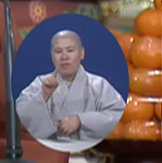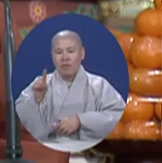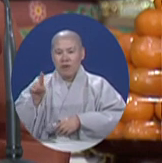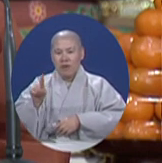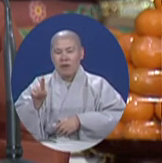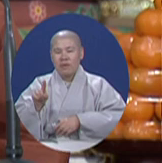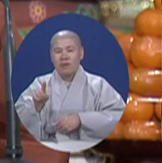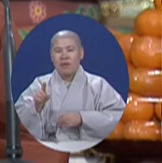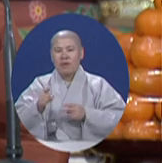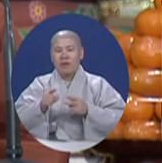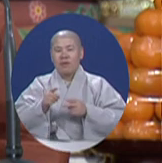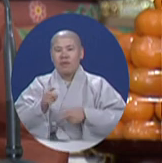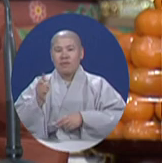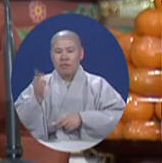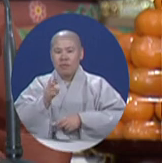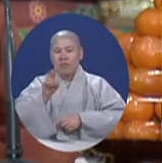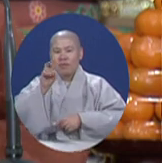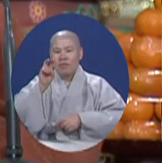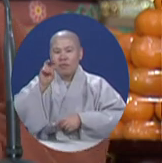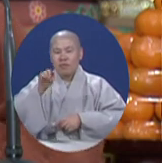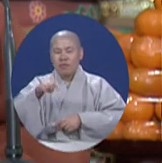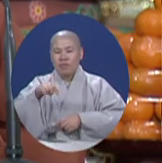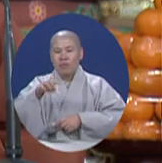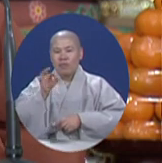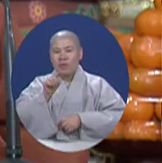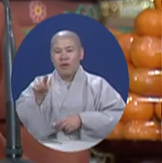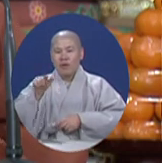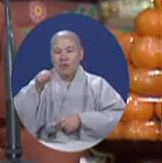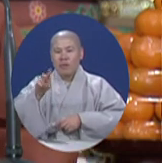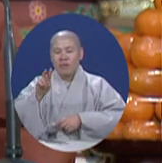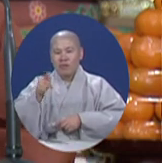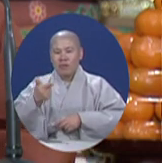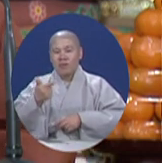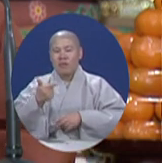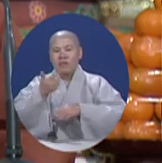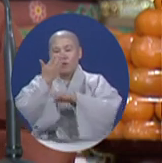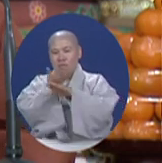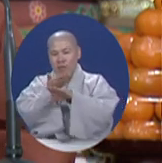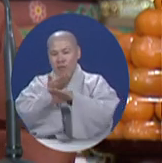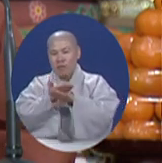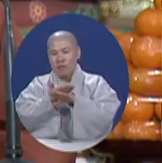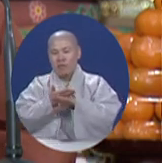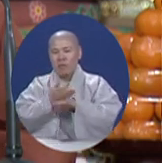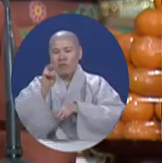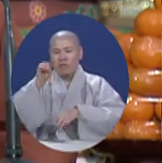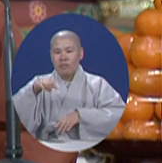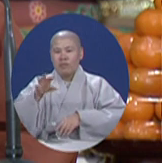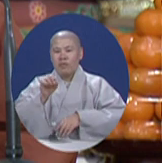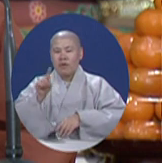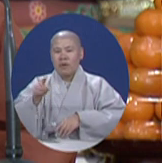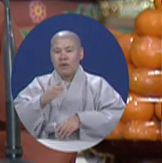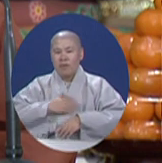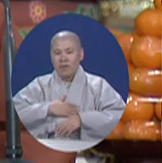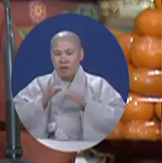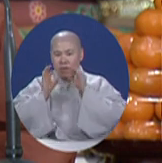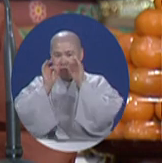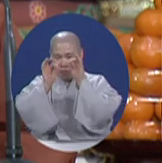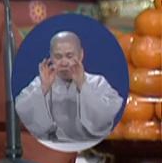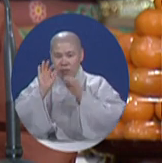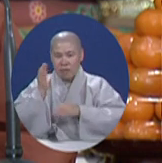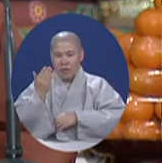무아하고 무아견하고는 완전히 10만 8천이에요. 무아라고 하는 건 내가 봐야죠.